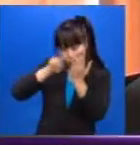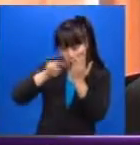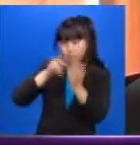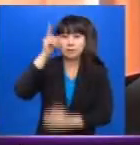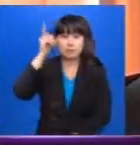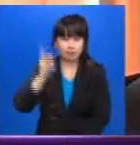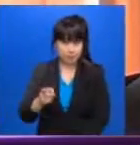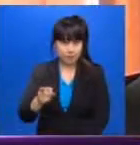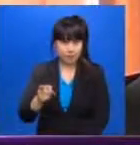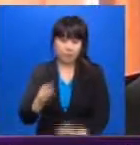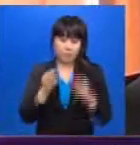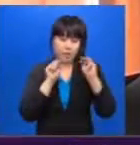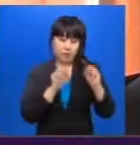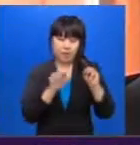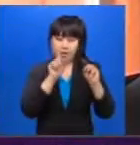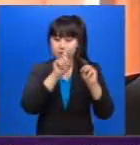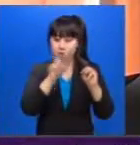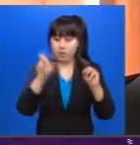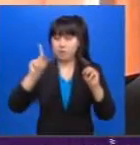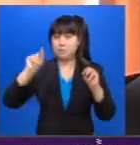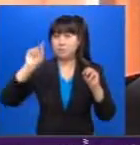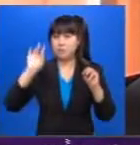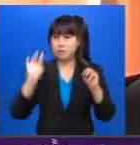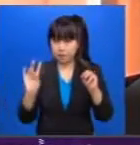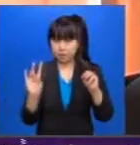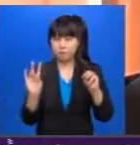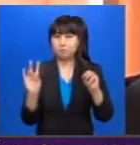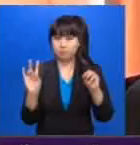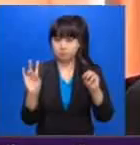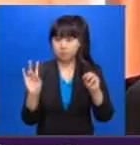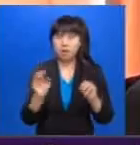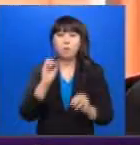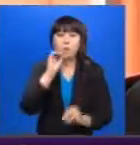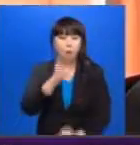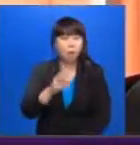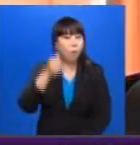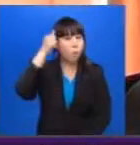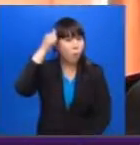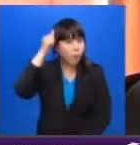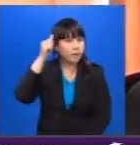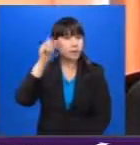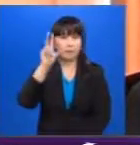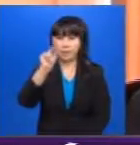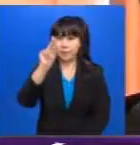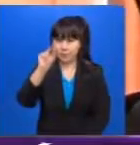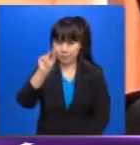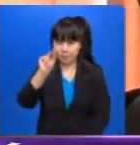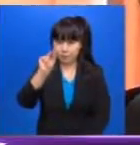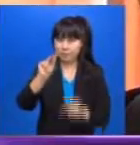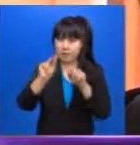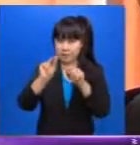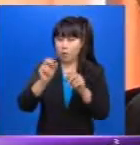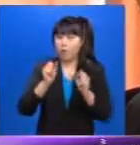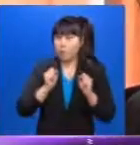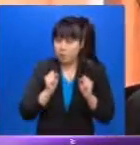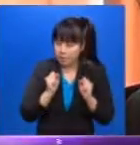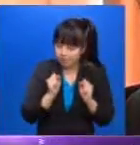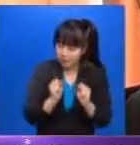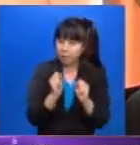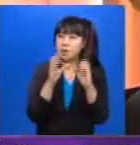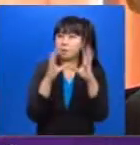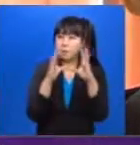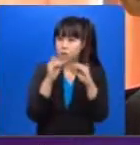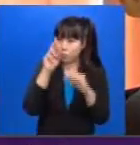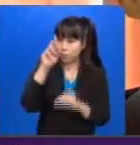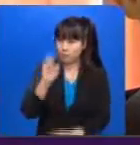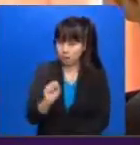ได้ว่ามาตรา127เองเนี่ยเขาบอกว่าไอ้30วันเนี้ยให้พยายามประชุมรัฐสภานะครับแล้ว